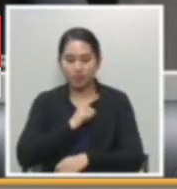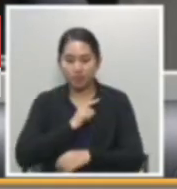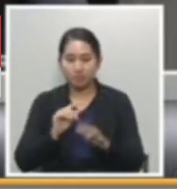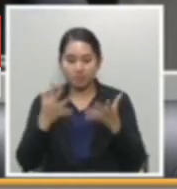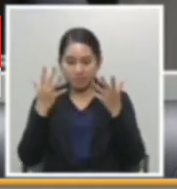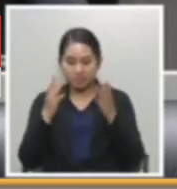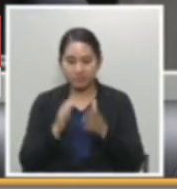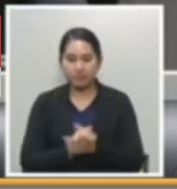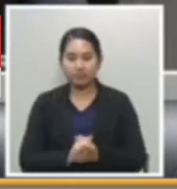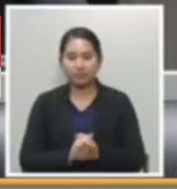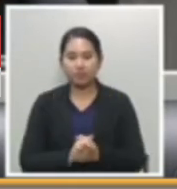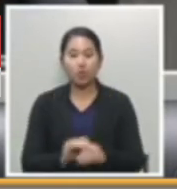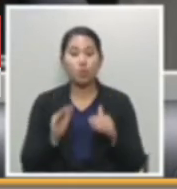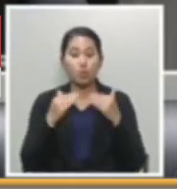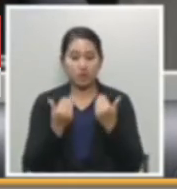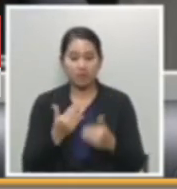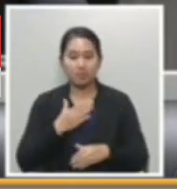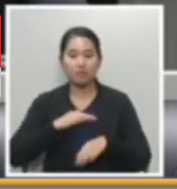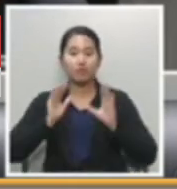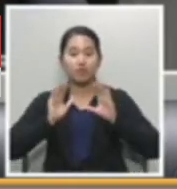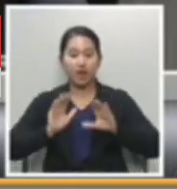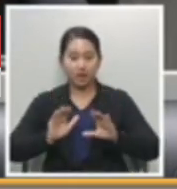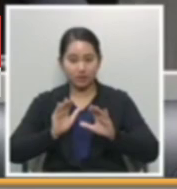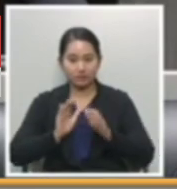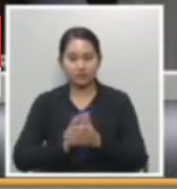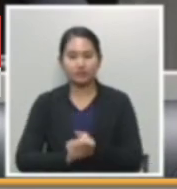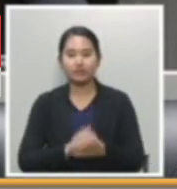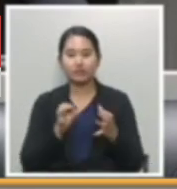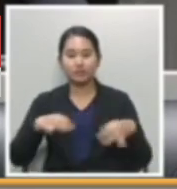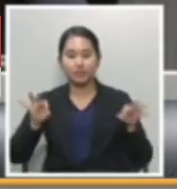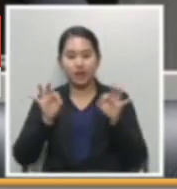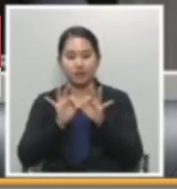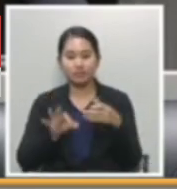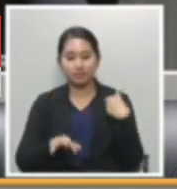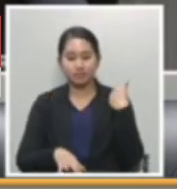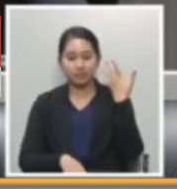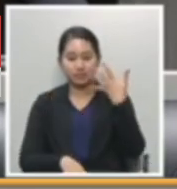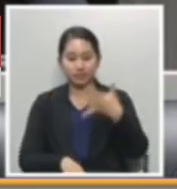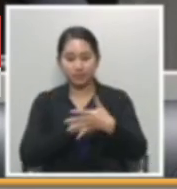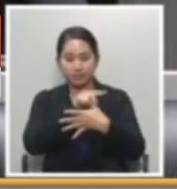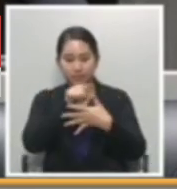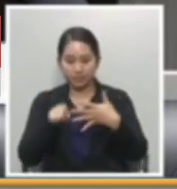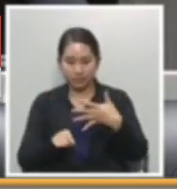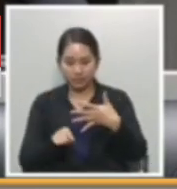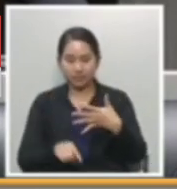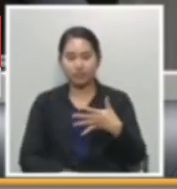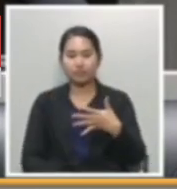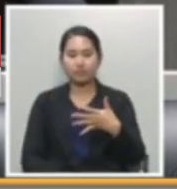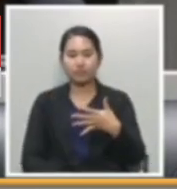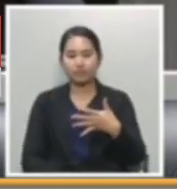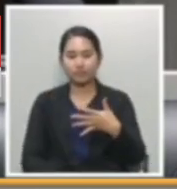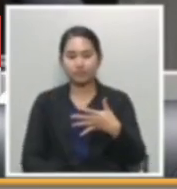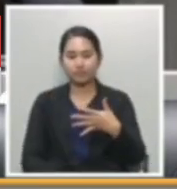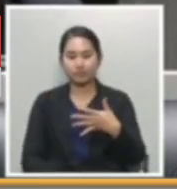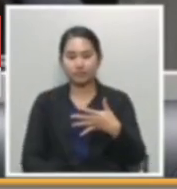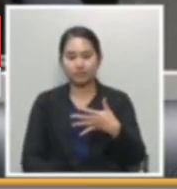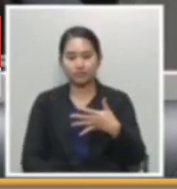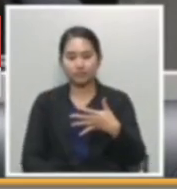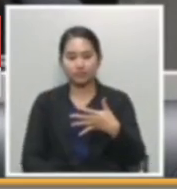วันนี้ผมฝากประเด็นไว้5ประเด็นไม่มีทิศทางน